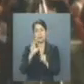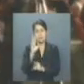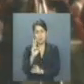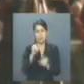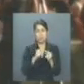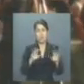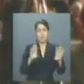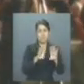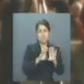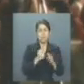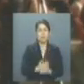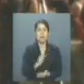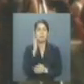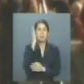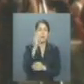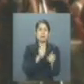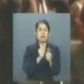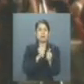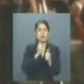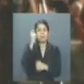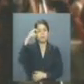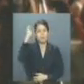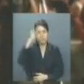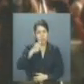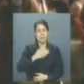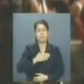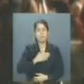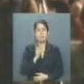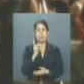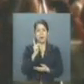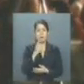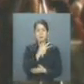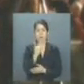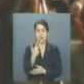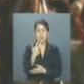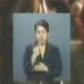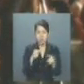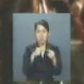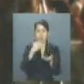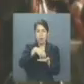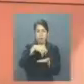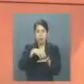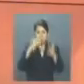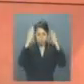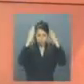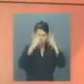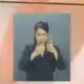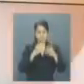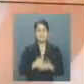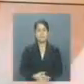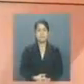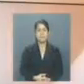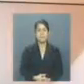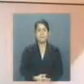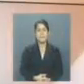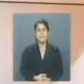ไปเจอกันที่การแข่งขันที่ประเทศเมียนมาครับผมอัครเดชวัฒนาบรรจงกุลรายงานจากเมืองโซโลซิตี้ประเทศอินโดนีเซียครับ ฟุตบ